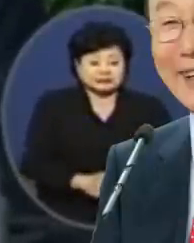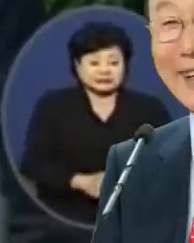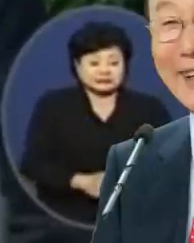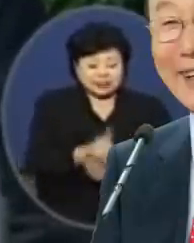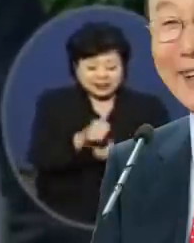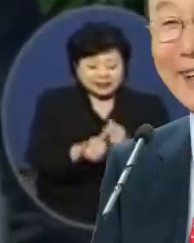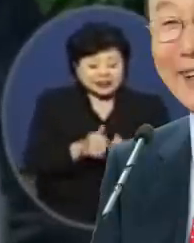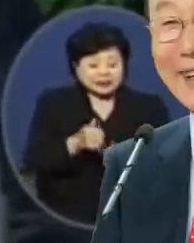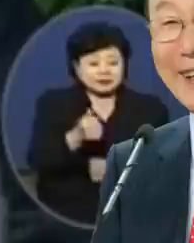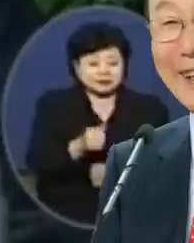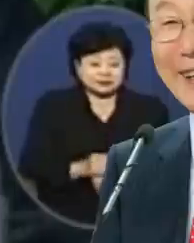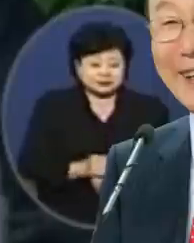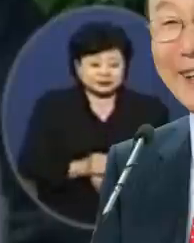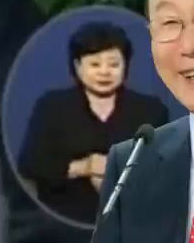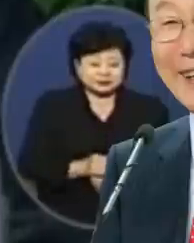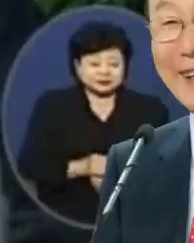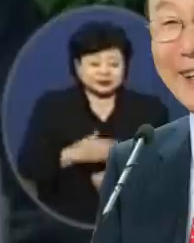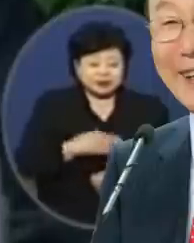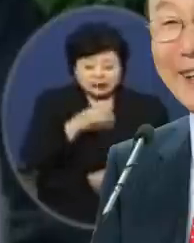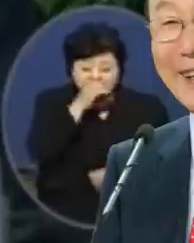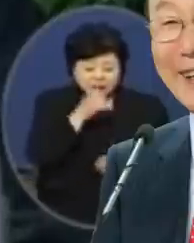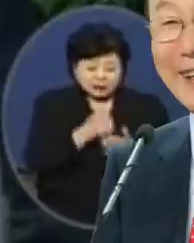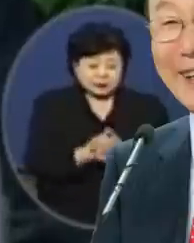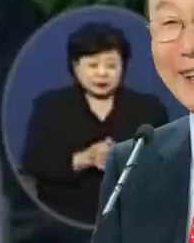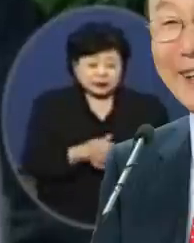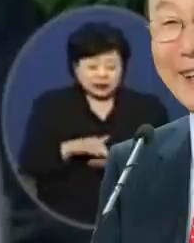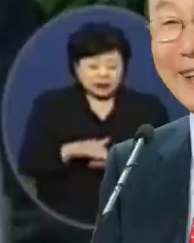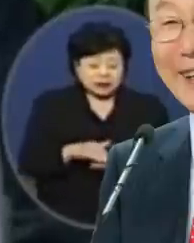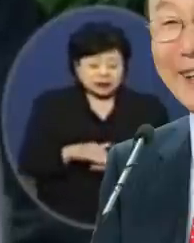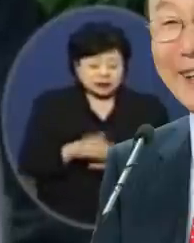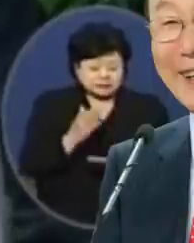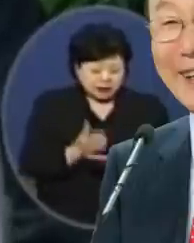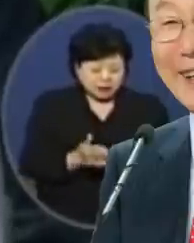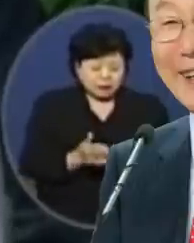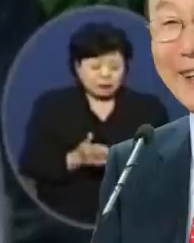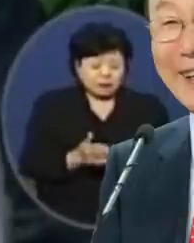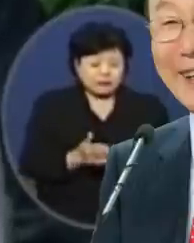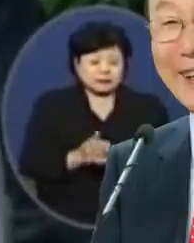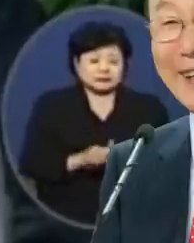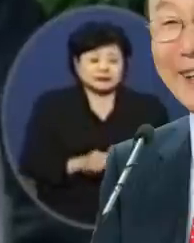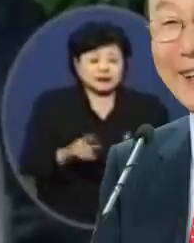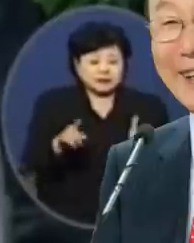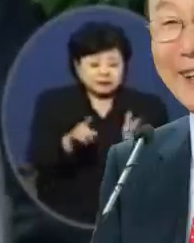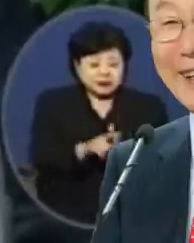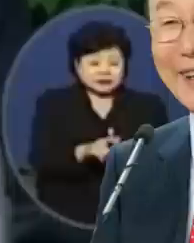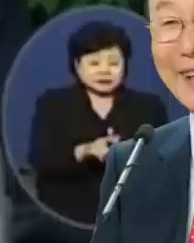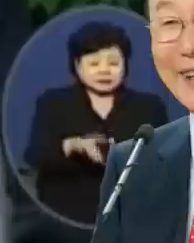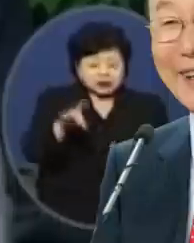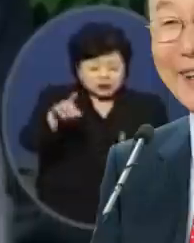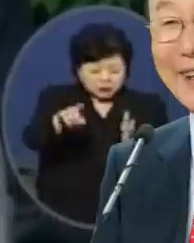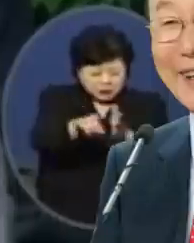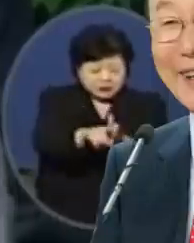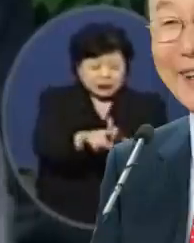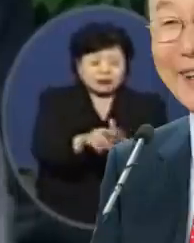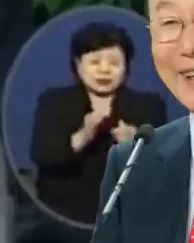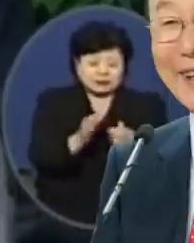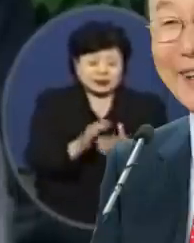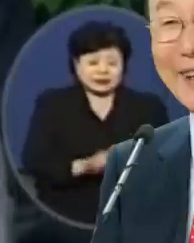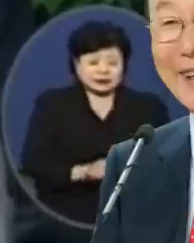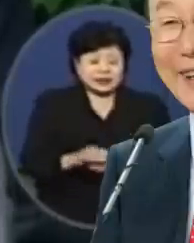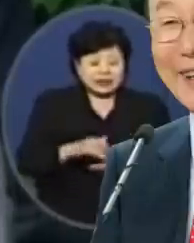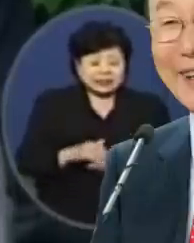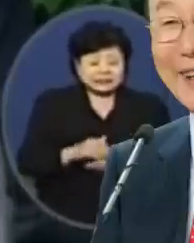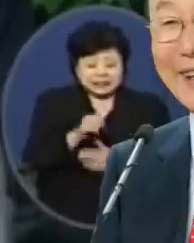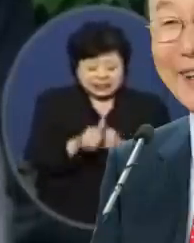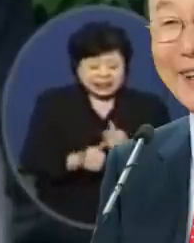그 하나님이, 그런 하나님이 내게 있으니 계산부터 하지 말고 믿음부터 먼저 믿으라는 것입니다.